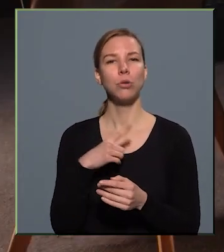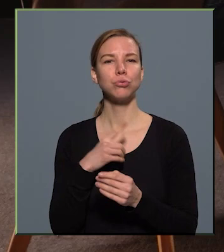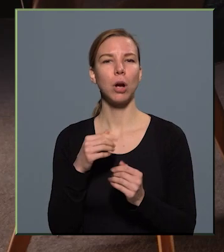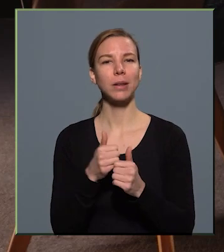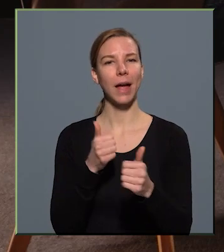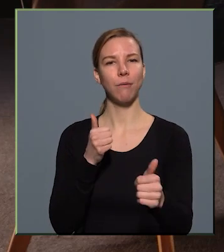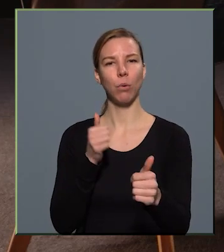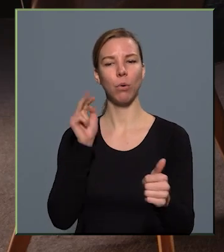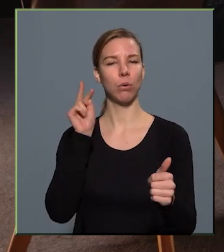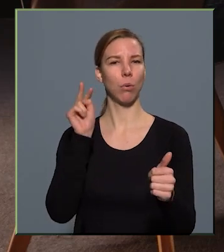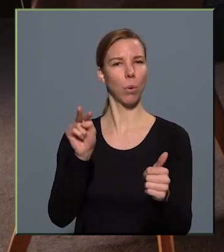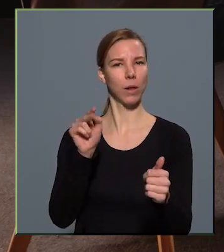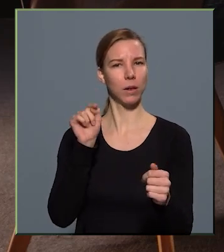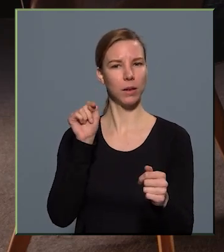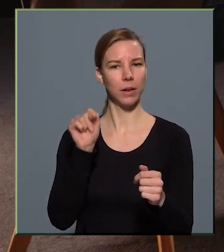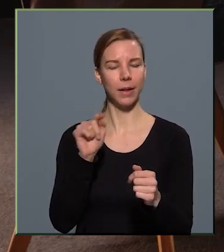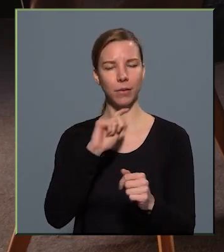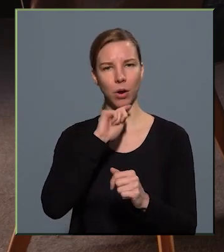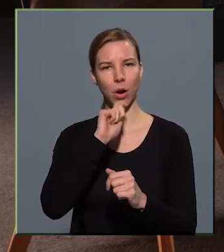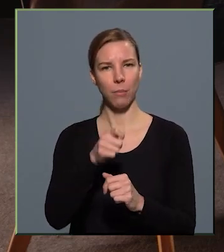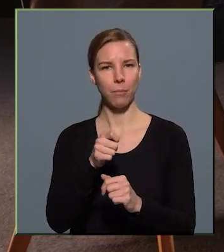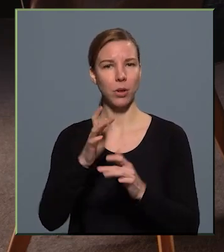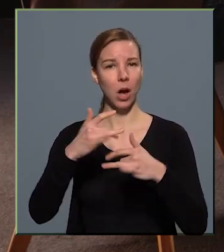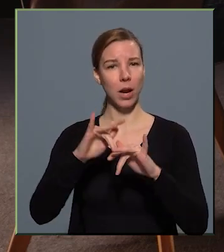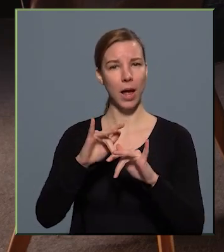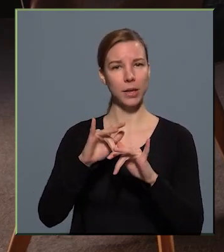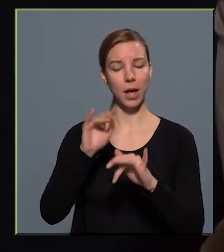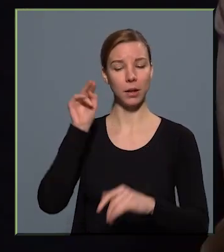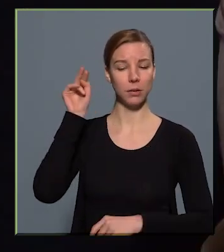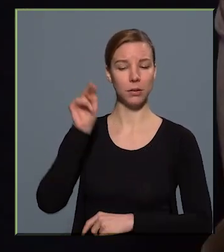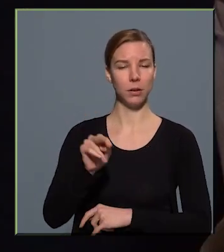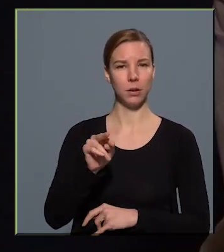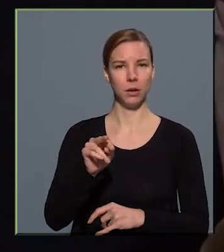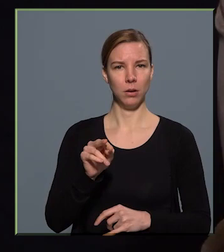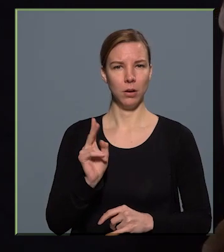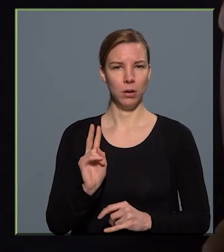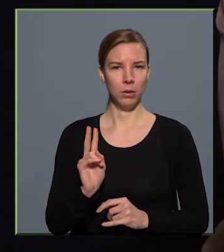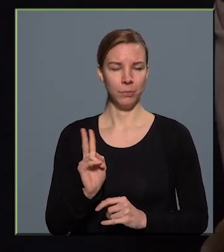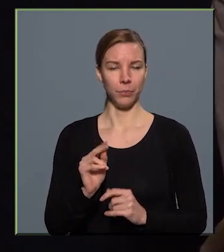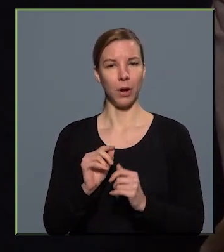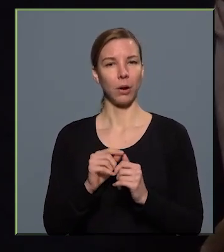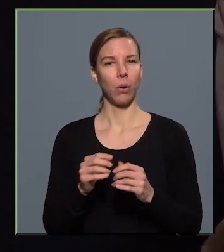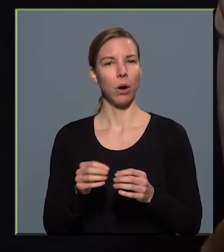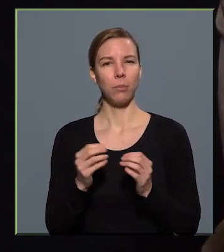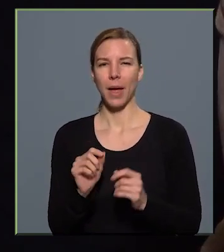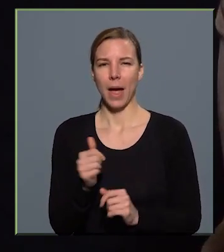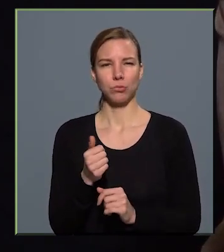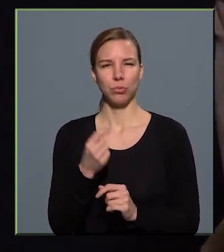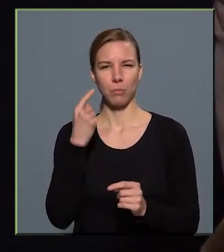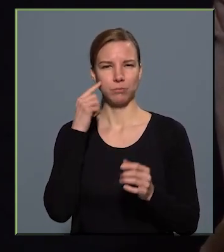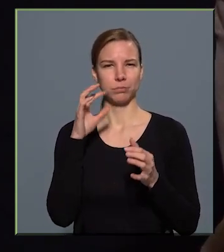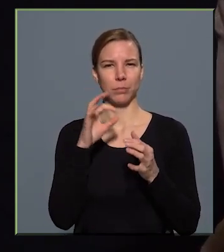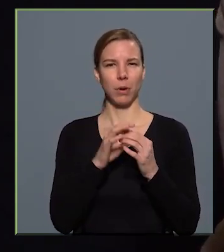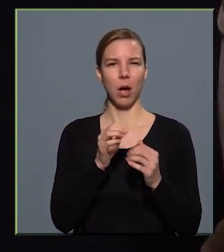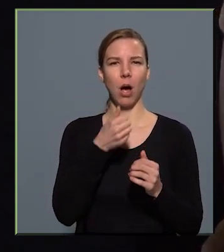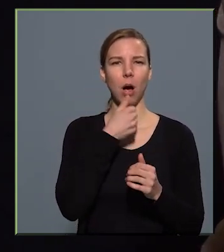madártávlatból nézi a magyar helyzetet, akkor nyilván az egyik első, amire gondol, az